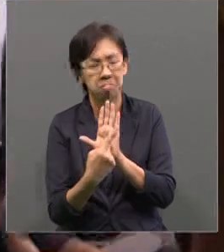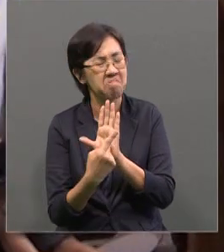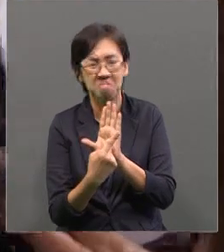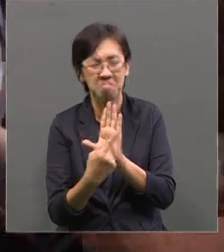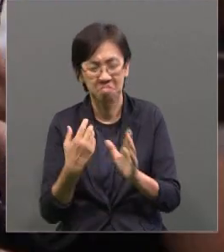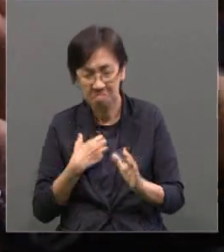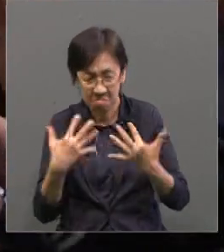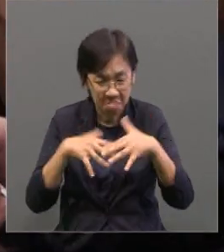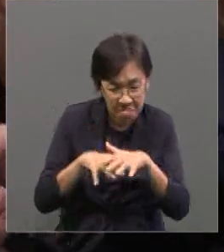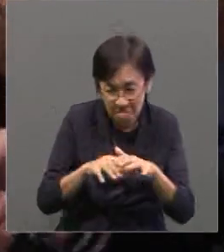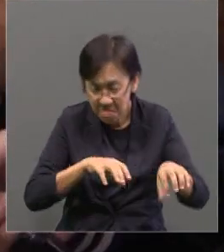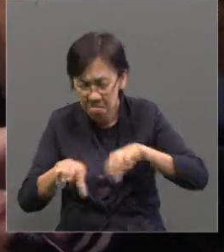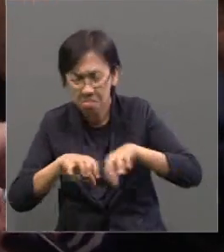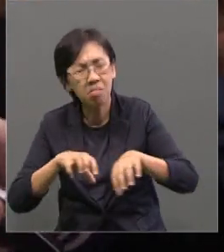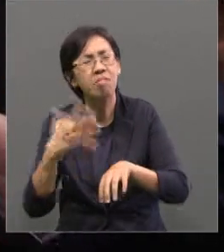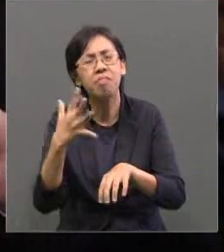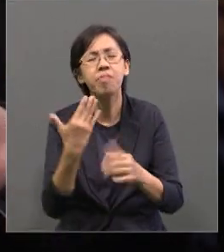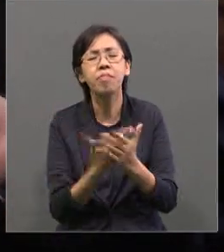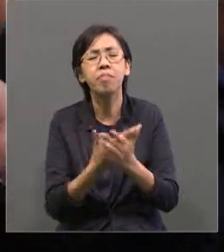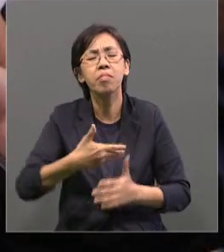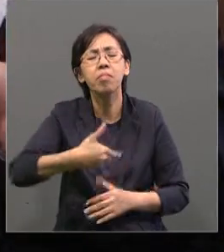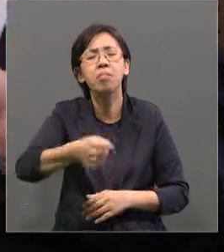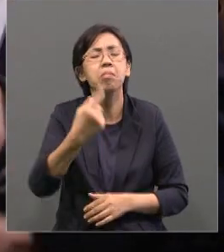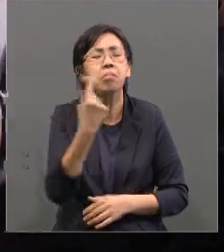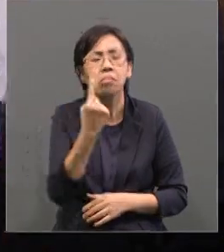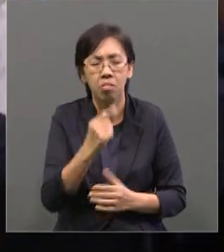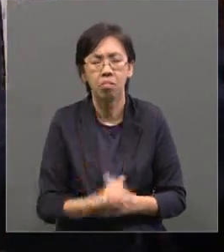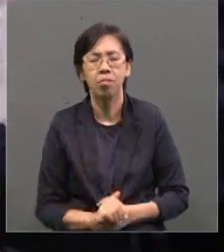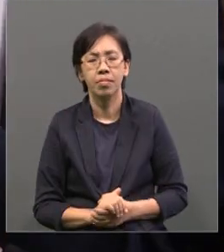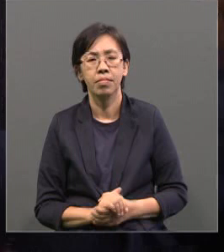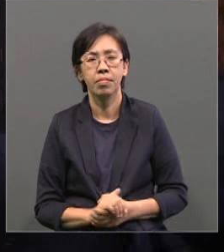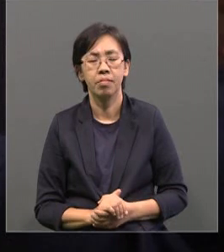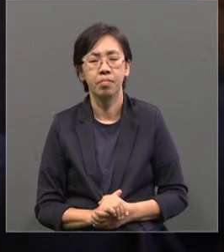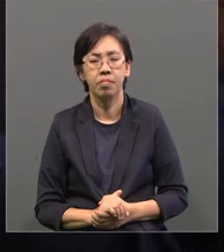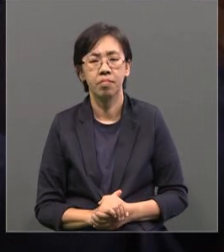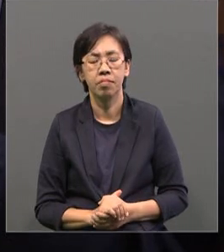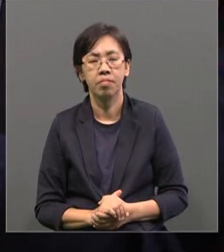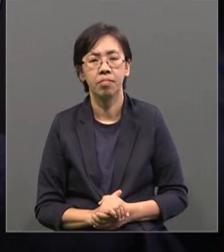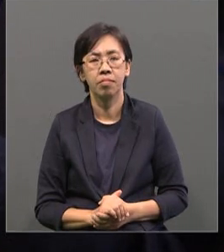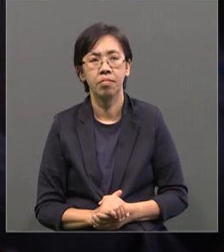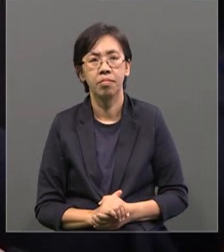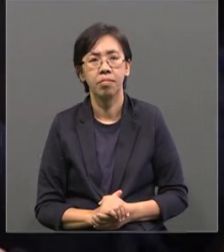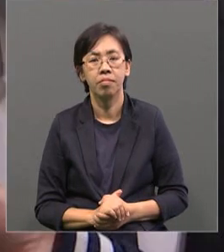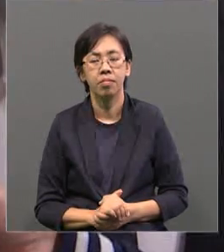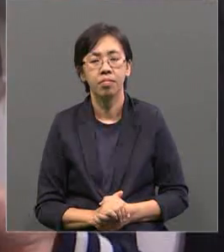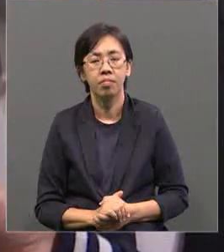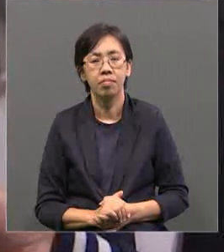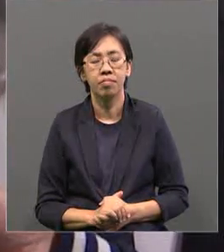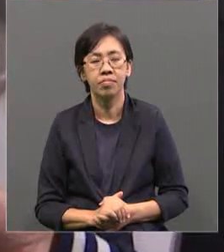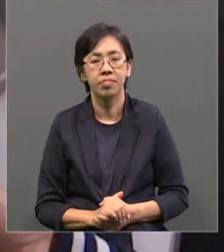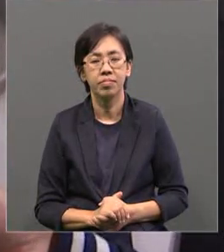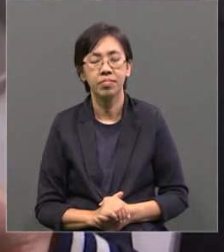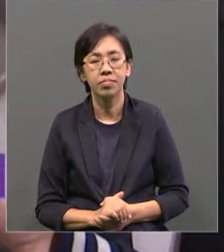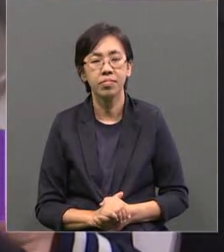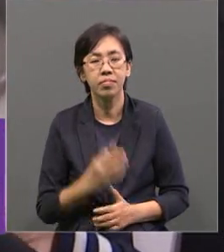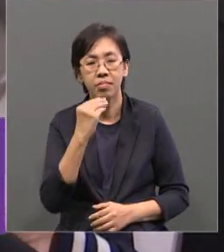ไม่ได้เข้าไปมีส่วนในการบริหารกิจการของ platformสลากออนไลน์แต่อย่างใดครับที่เขามา